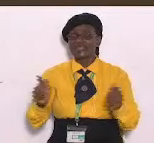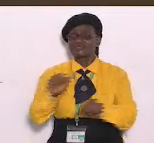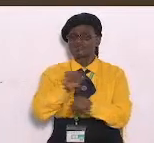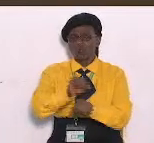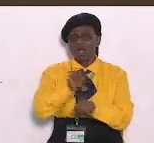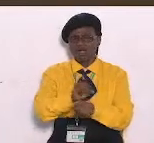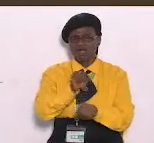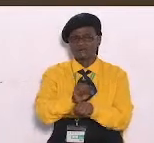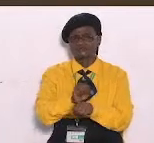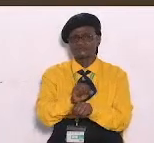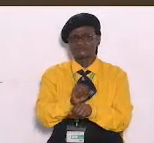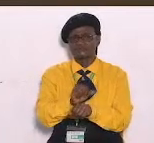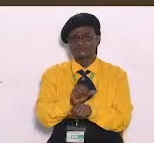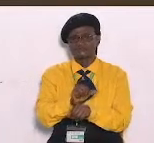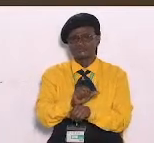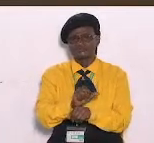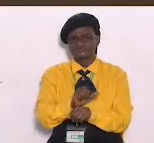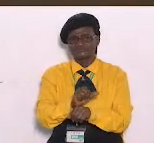feront des grands